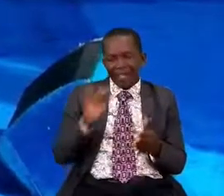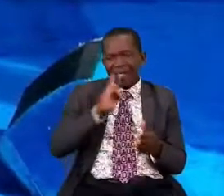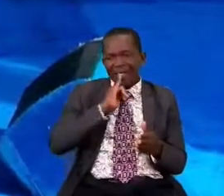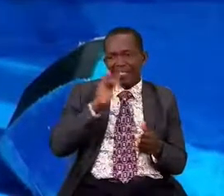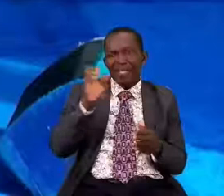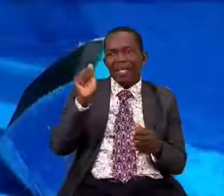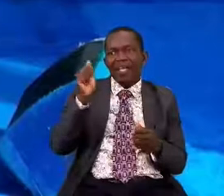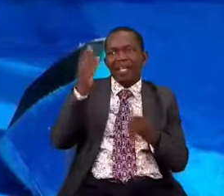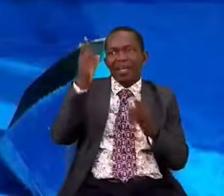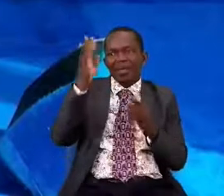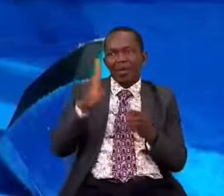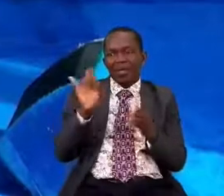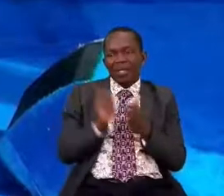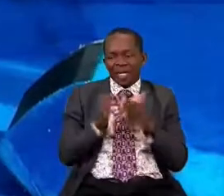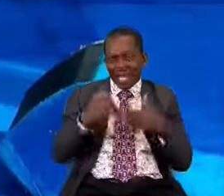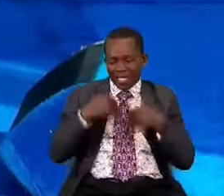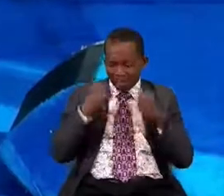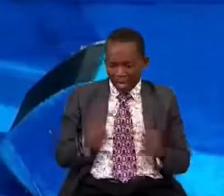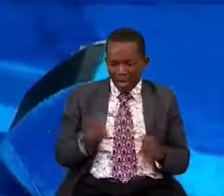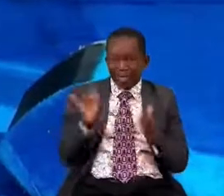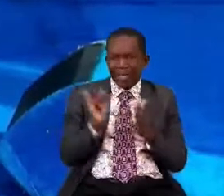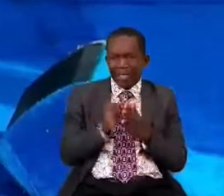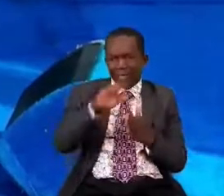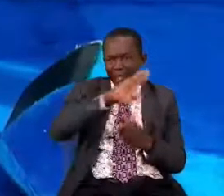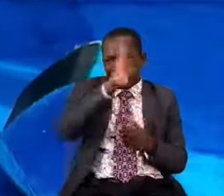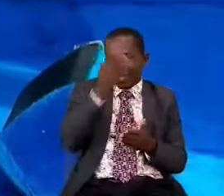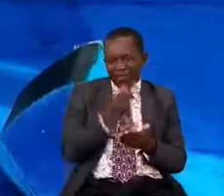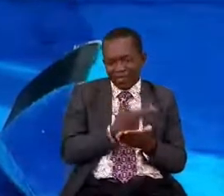fut fortifié par la foi, donnant gloire à Dieu. Et